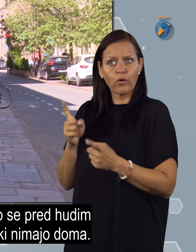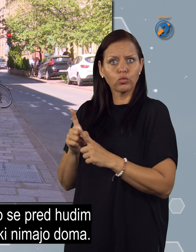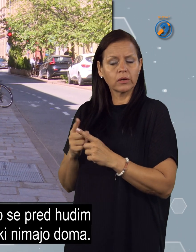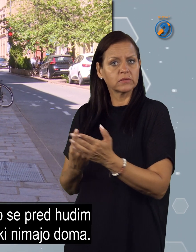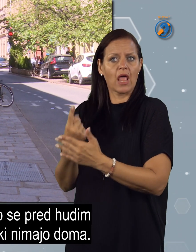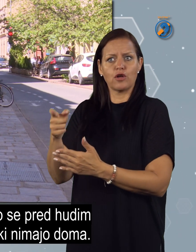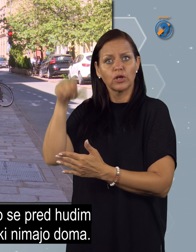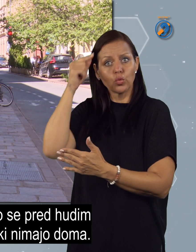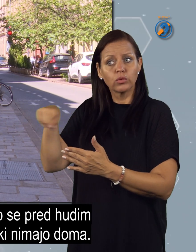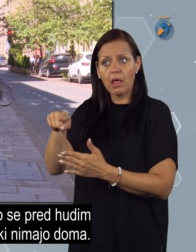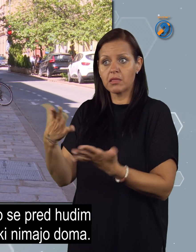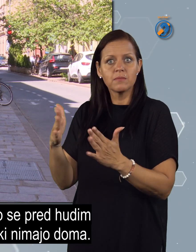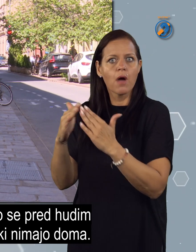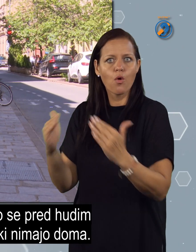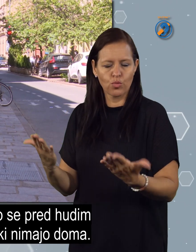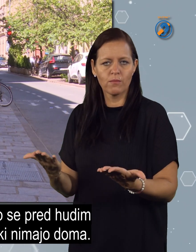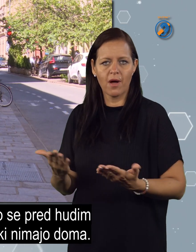ki nimajo doma.